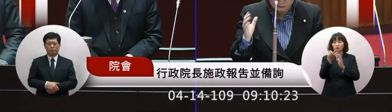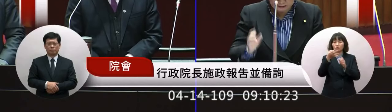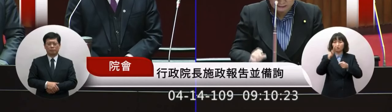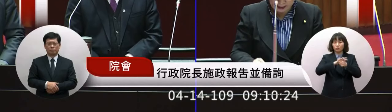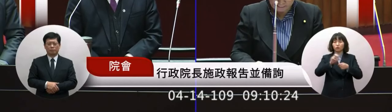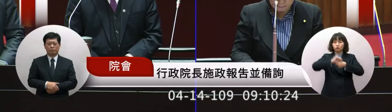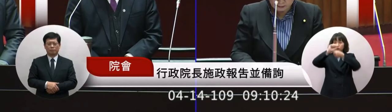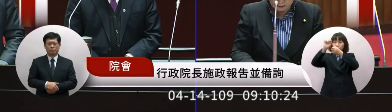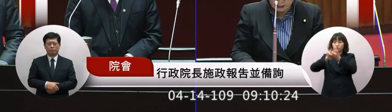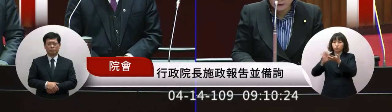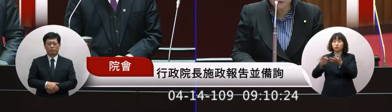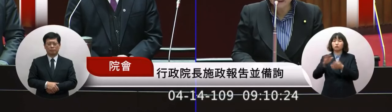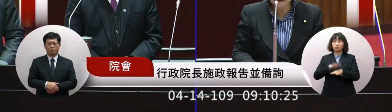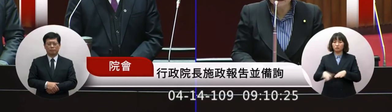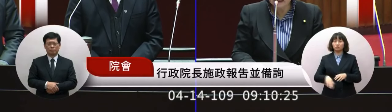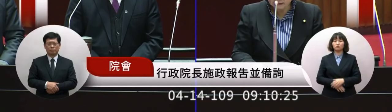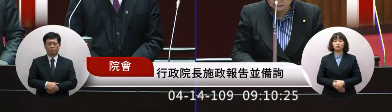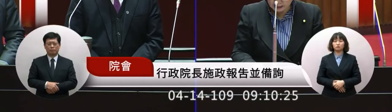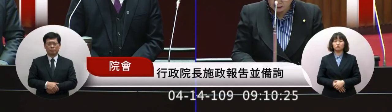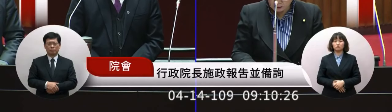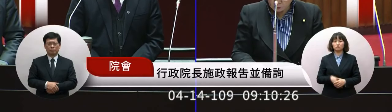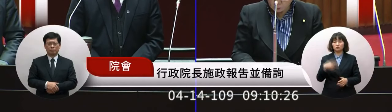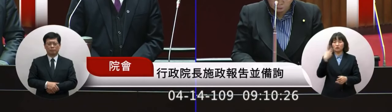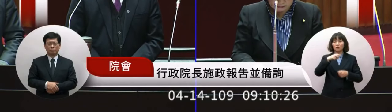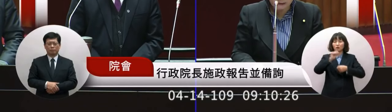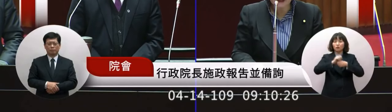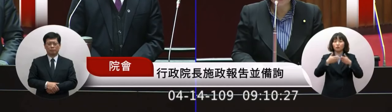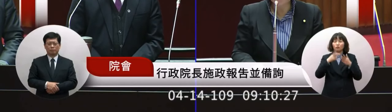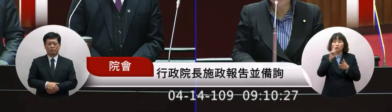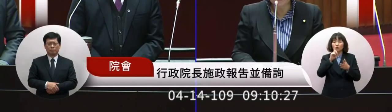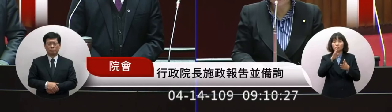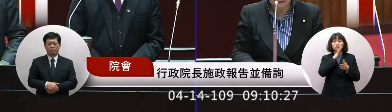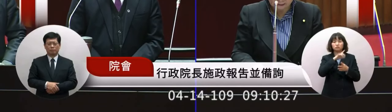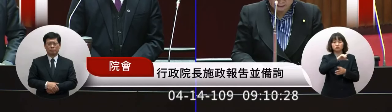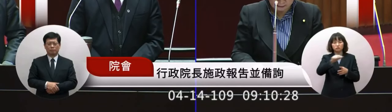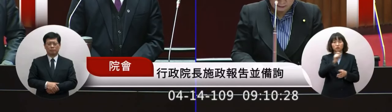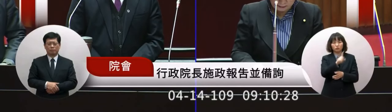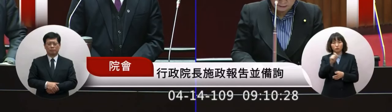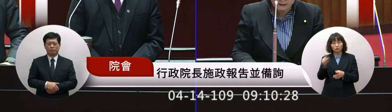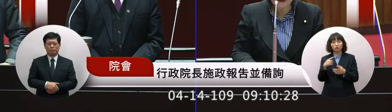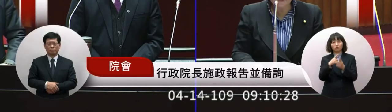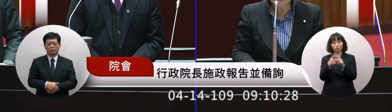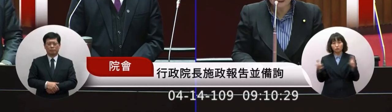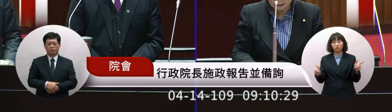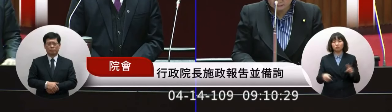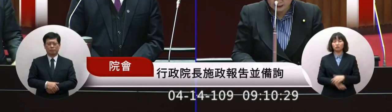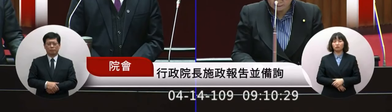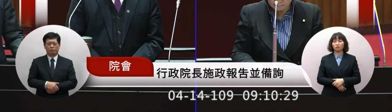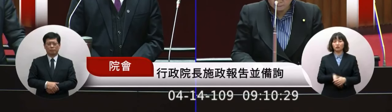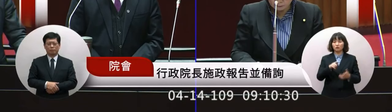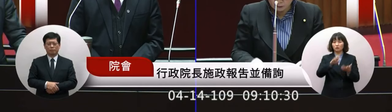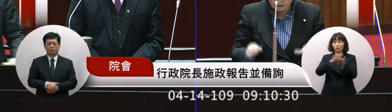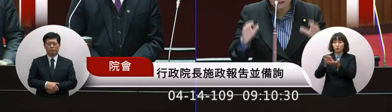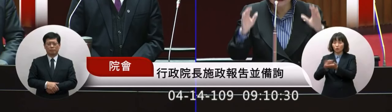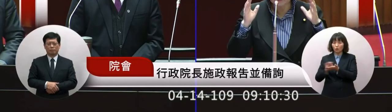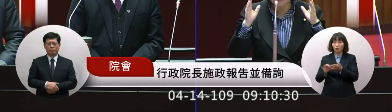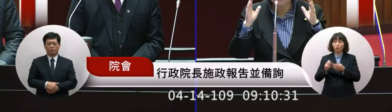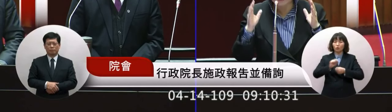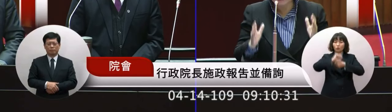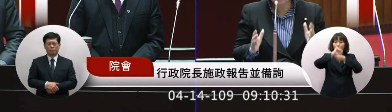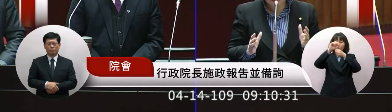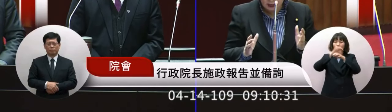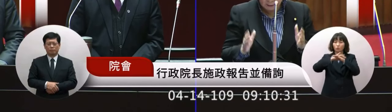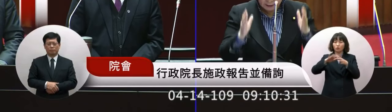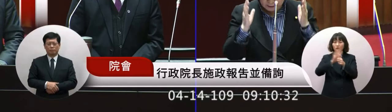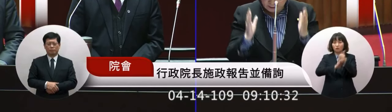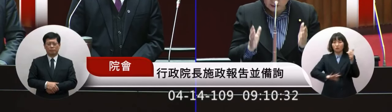更多更多增加，还有呢，要增加物资的征用费用等等，这些费用的成长都可能会